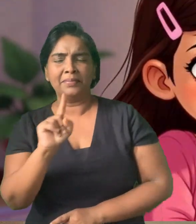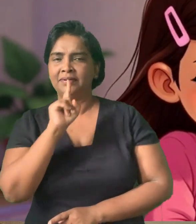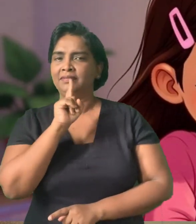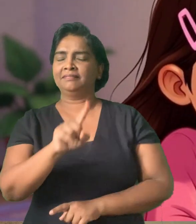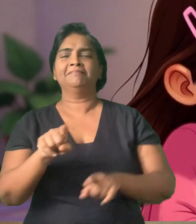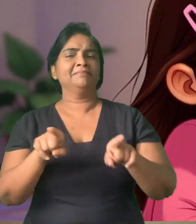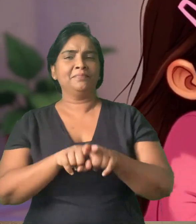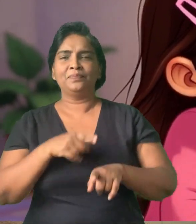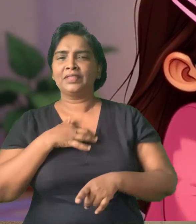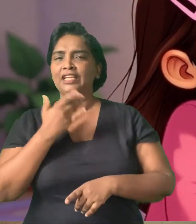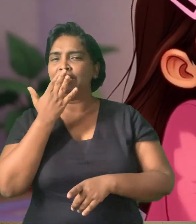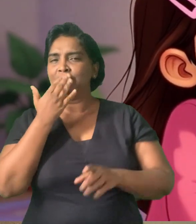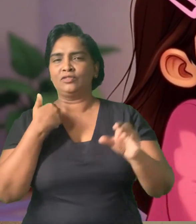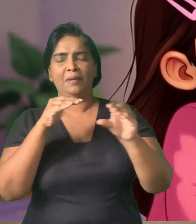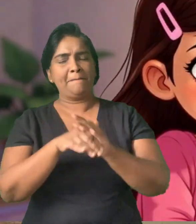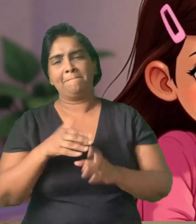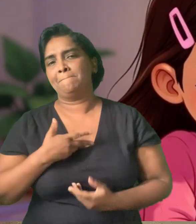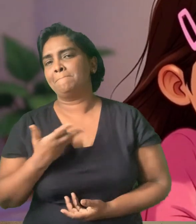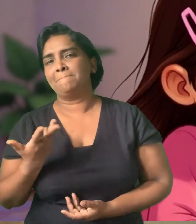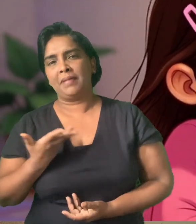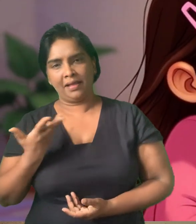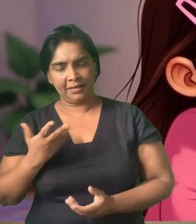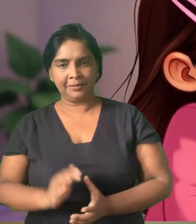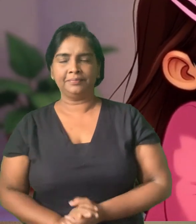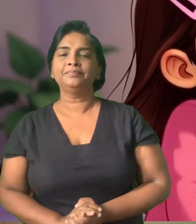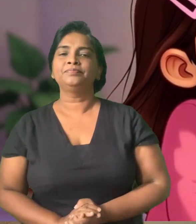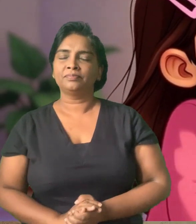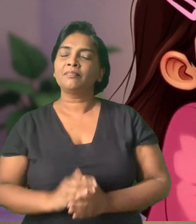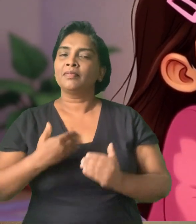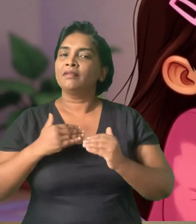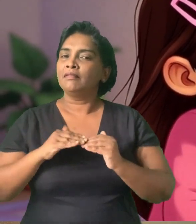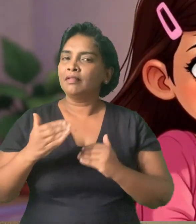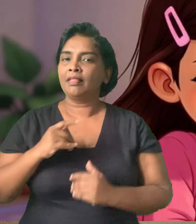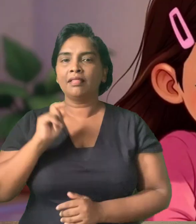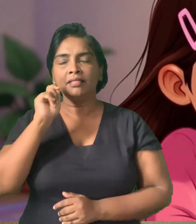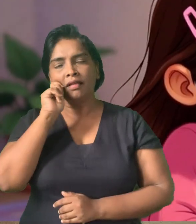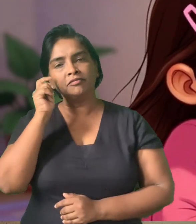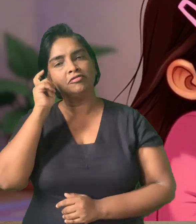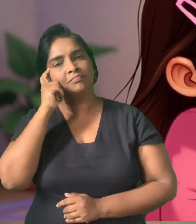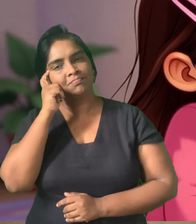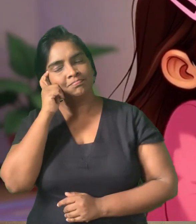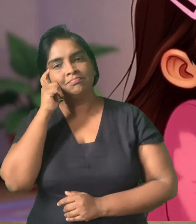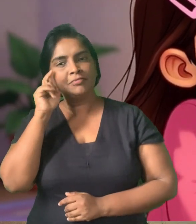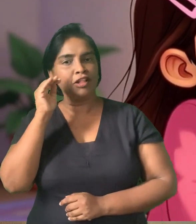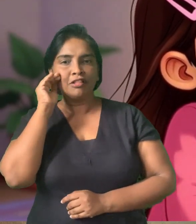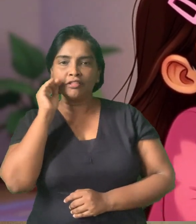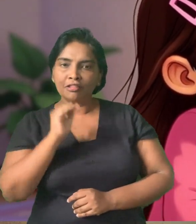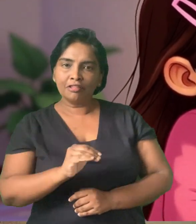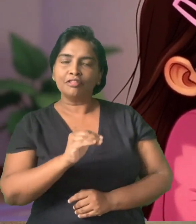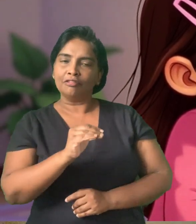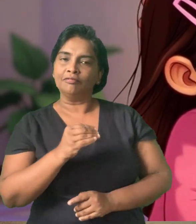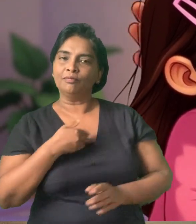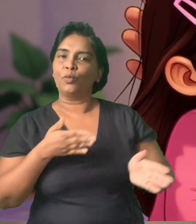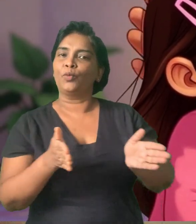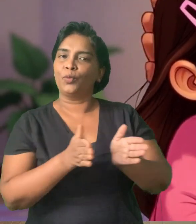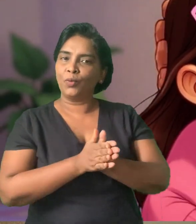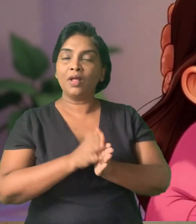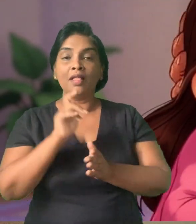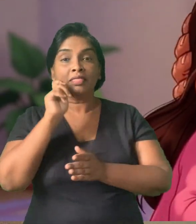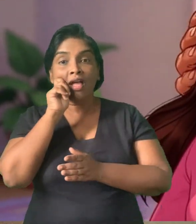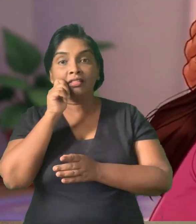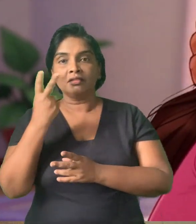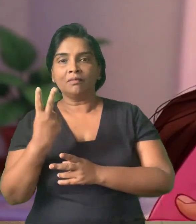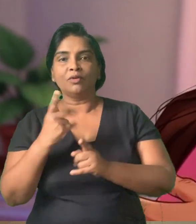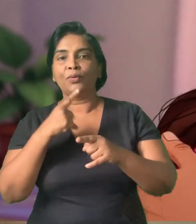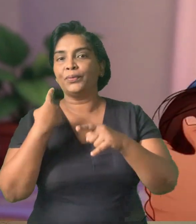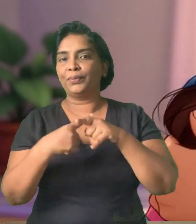කියනවා. ඉතින් මට මේ ඉස්කෝලේට යන්න බැහැ කියලා. ඊට පස්සේ තාත්තා කල්පනා කළා මේ චූටි දුවත් එක්ක තාත්තා